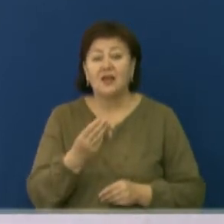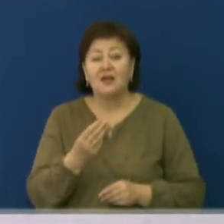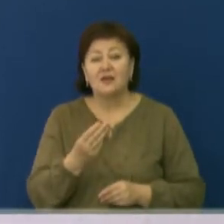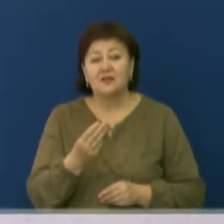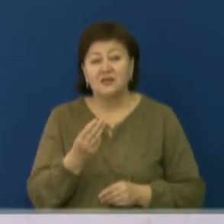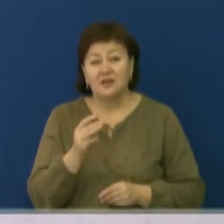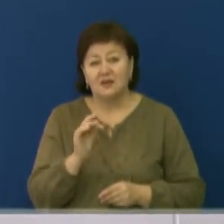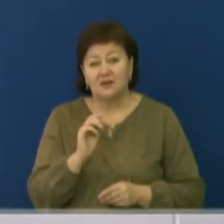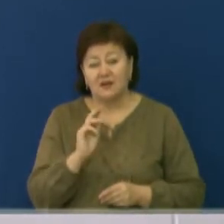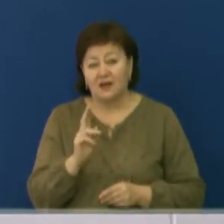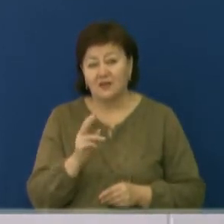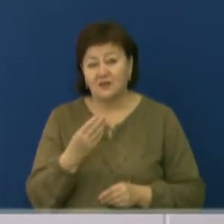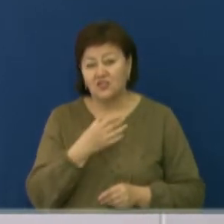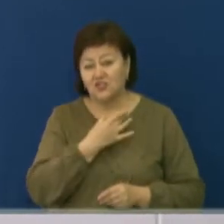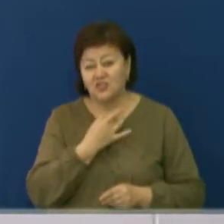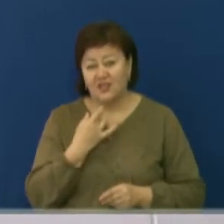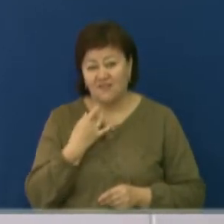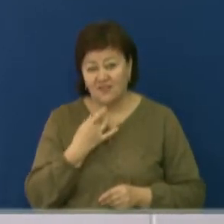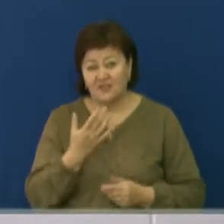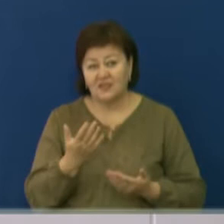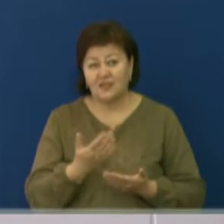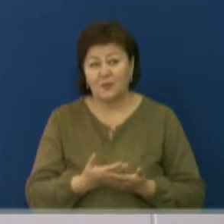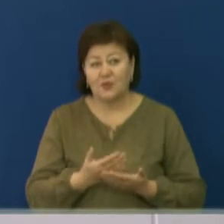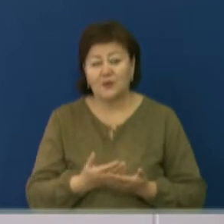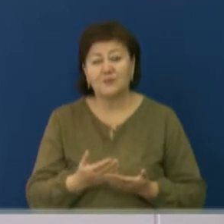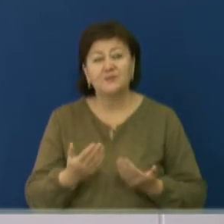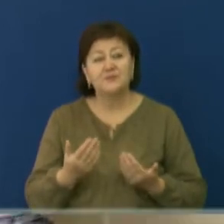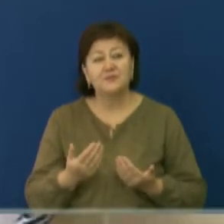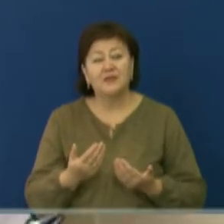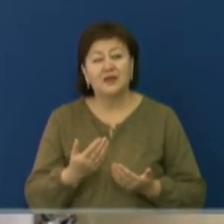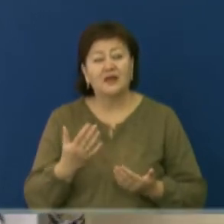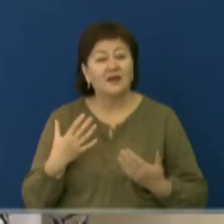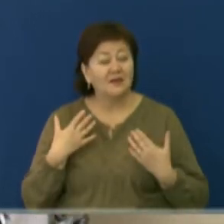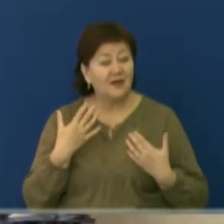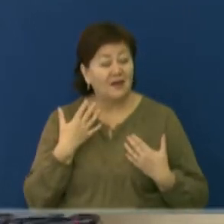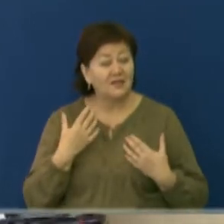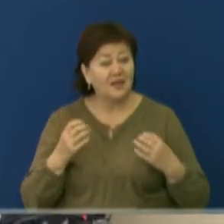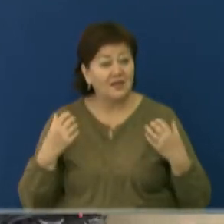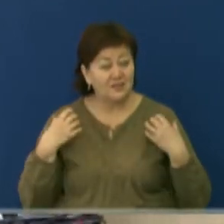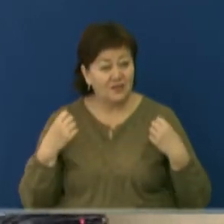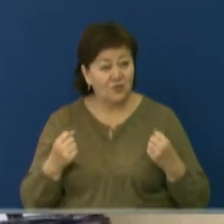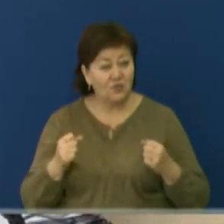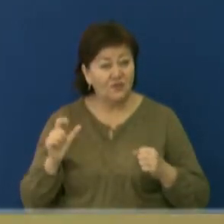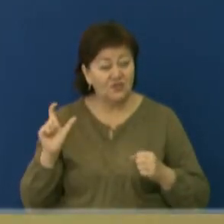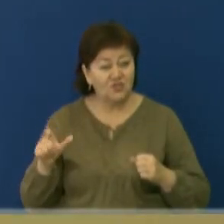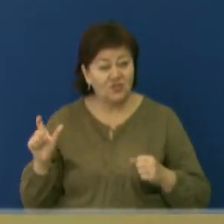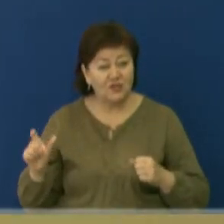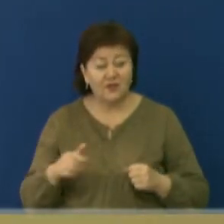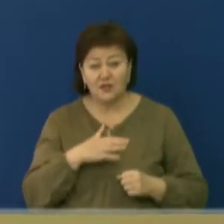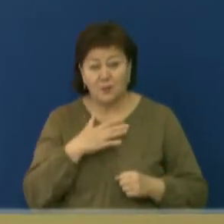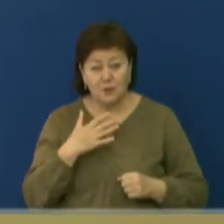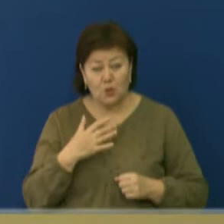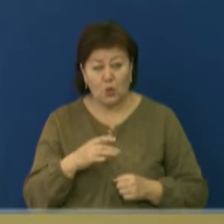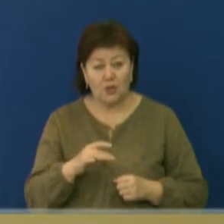метастазами. Эта же технология используется и при диагнозе тиреотоксикоз, то есть состояние, связанное с избытком гормонов щитовидной железы в